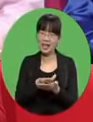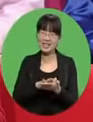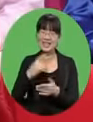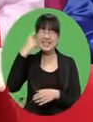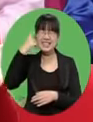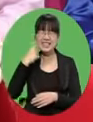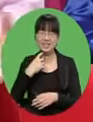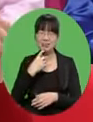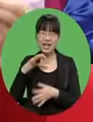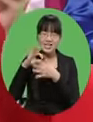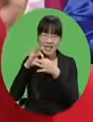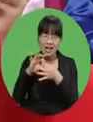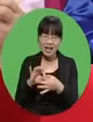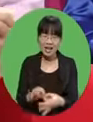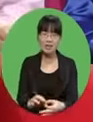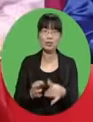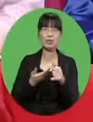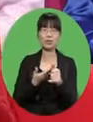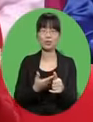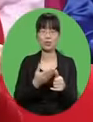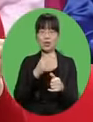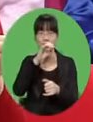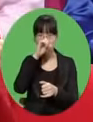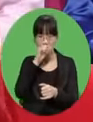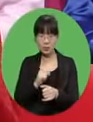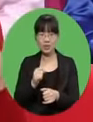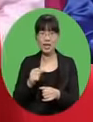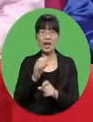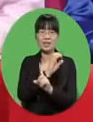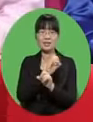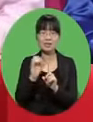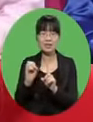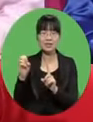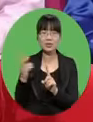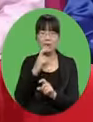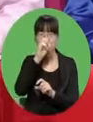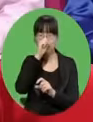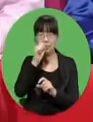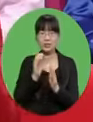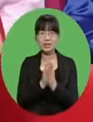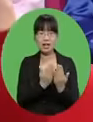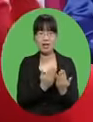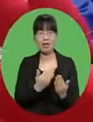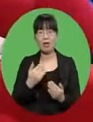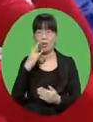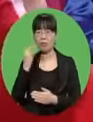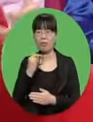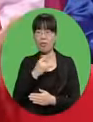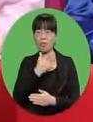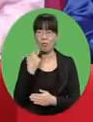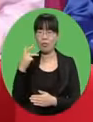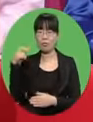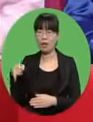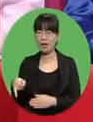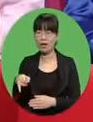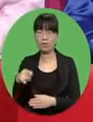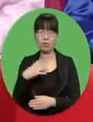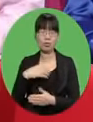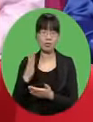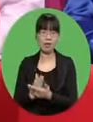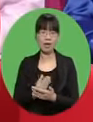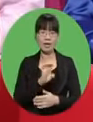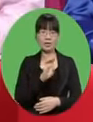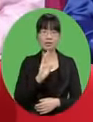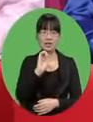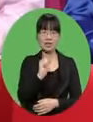것만 끈기 있게 해주면서 좋은 DVD, 좋은 책. 내가 말을 못해 걱정 마세요. 요즘 EBS의